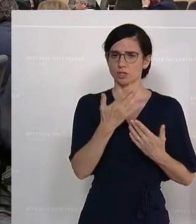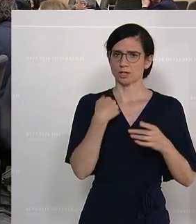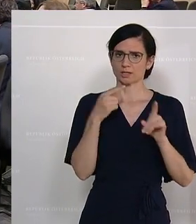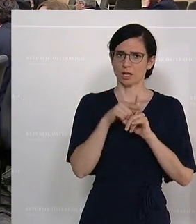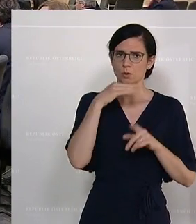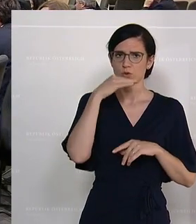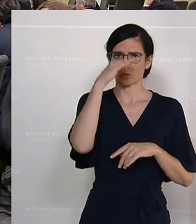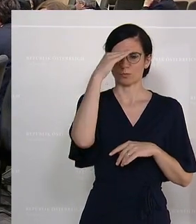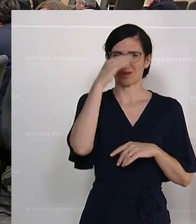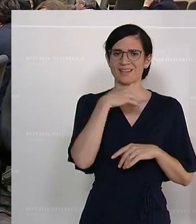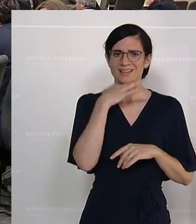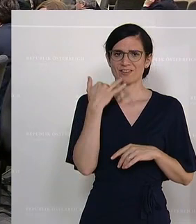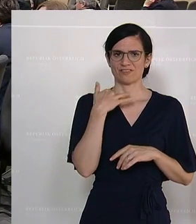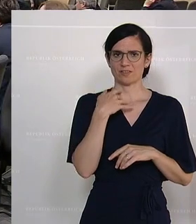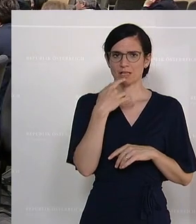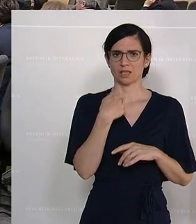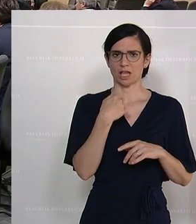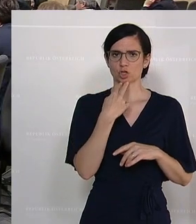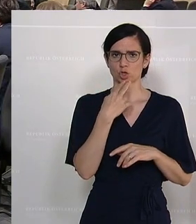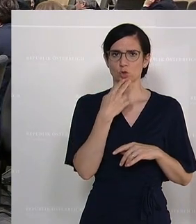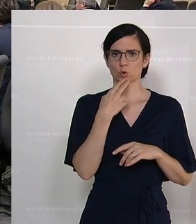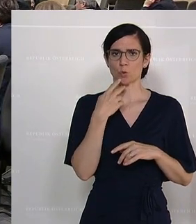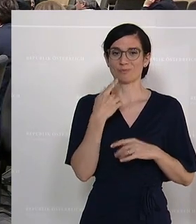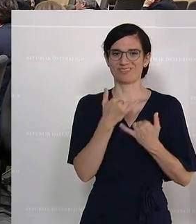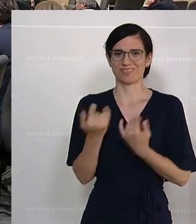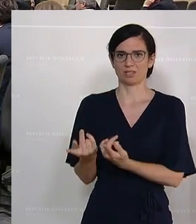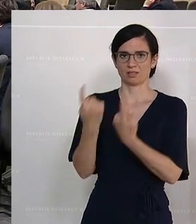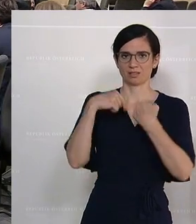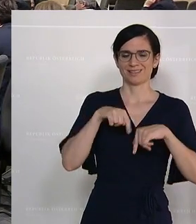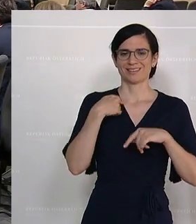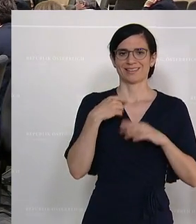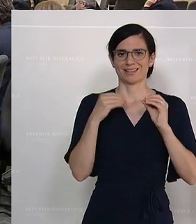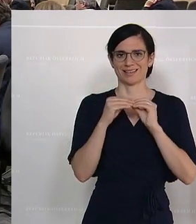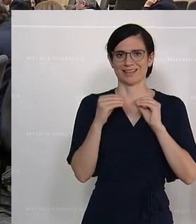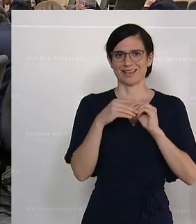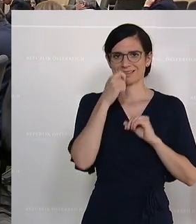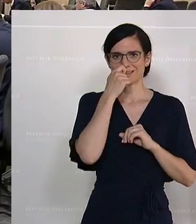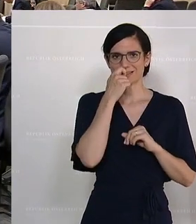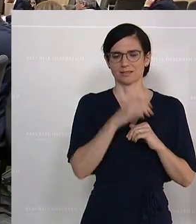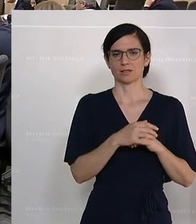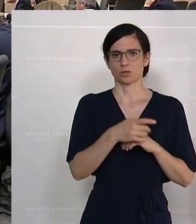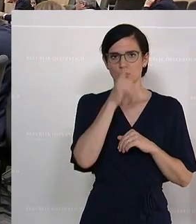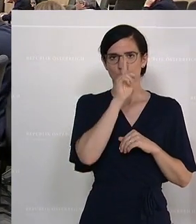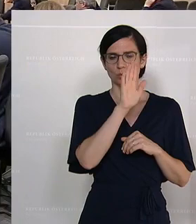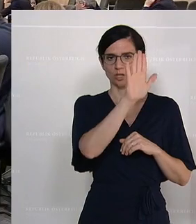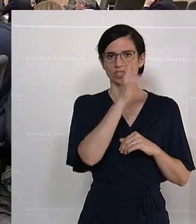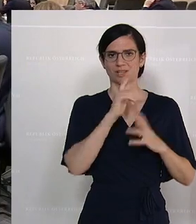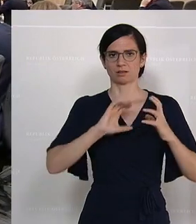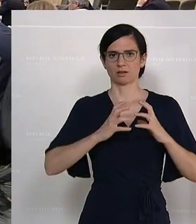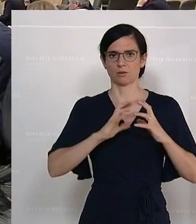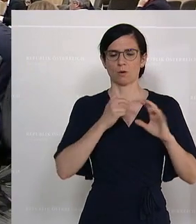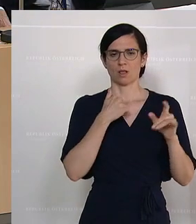viel strom aus erdgas erzeugt dieses erdgas soll nun in deutschland durch kohle ersetzt werden in der regulären